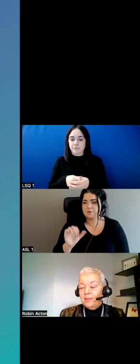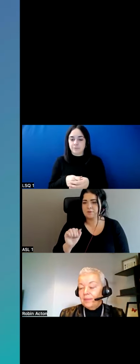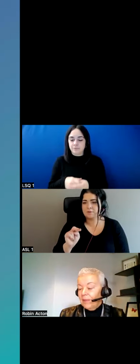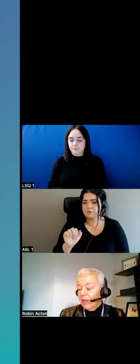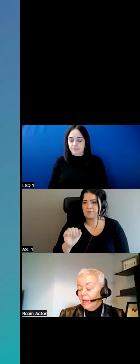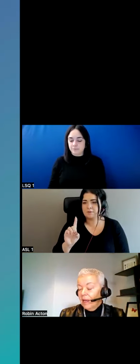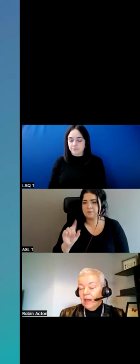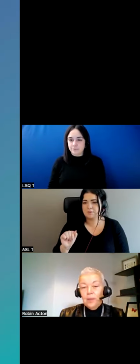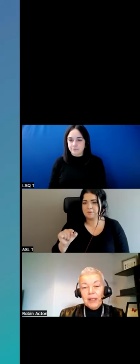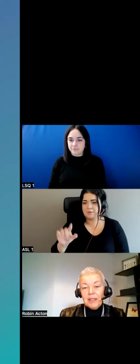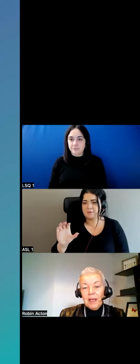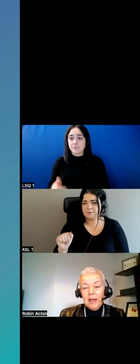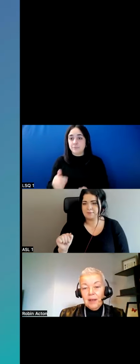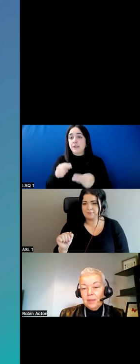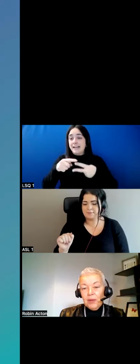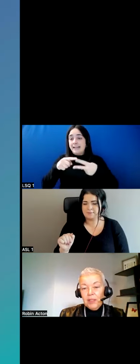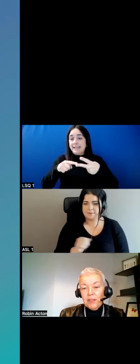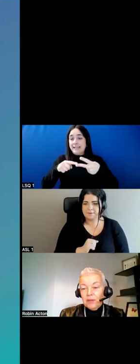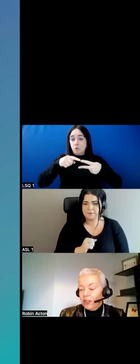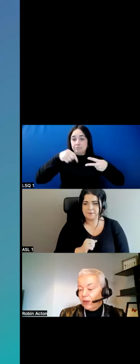Q&A, soit par courriel à